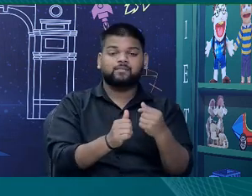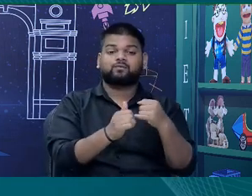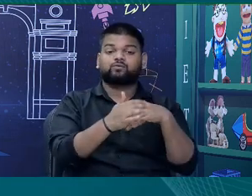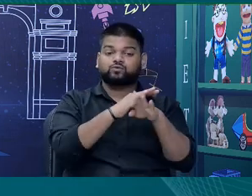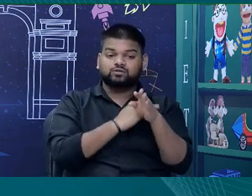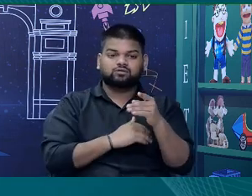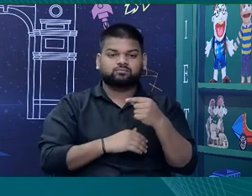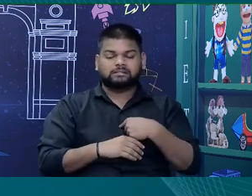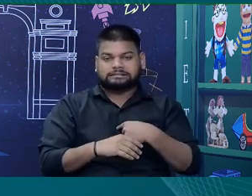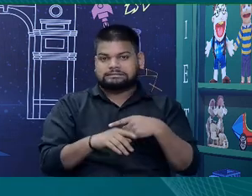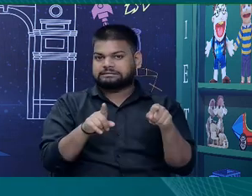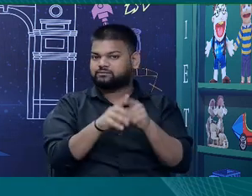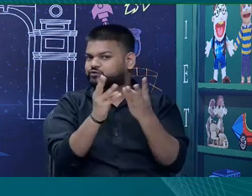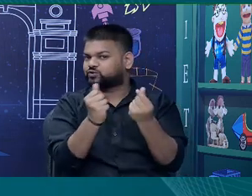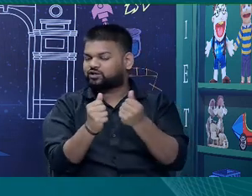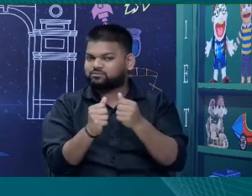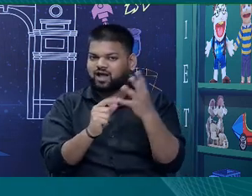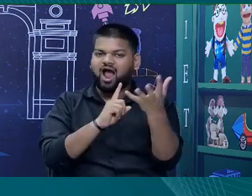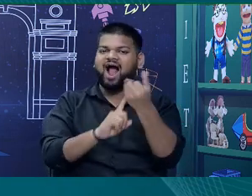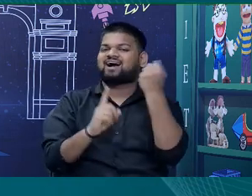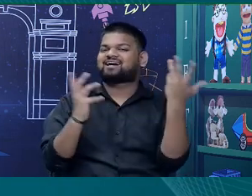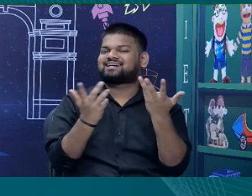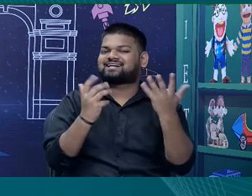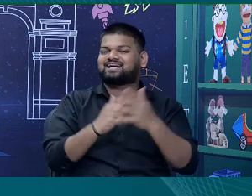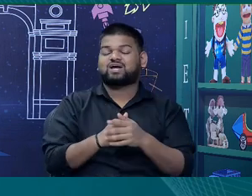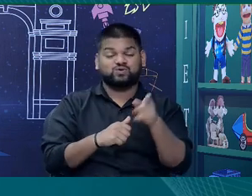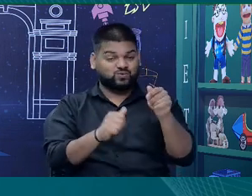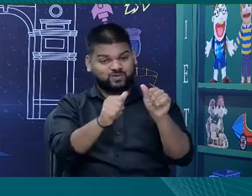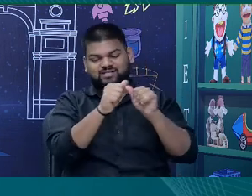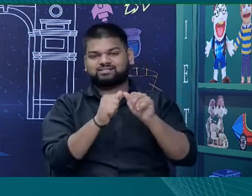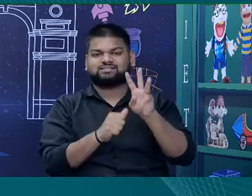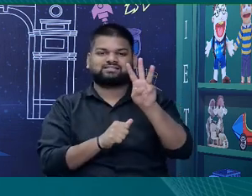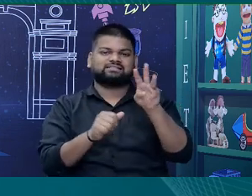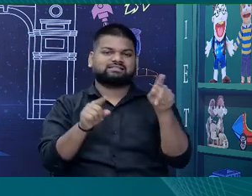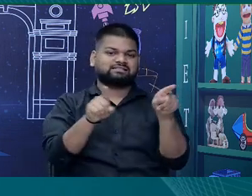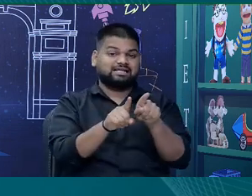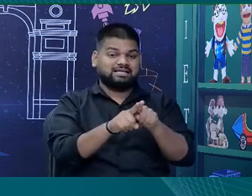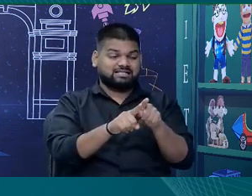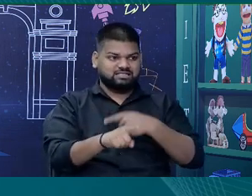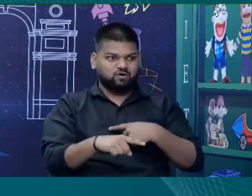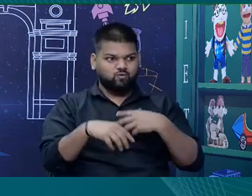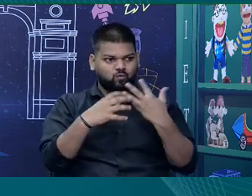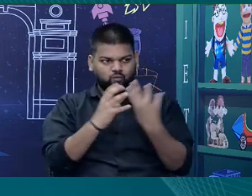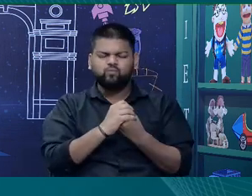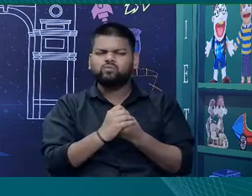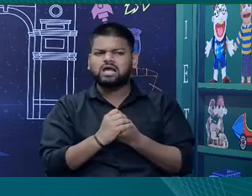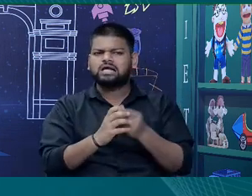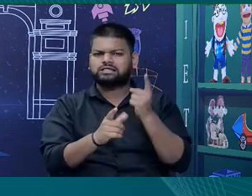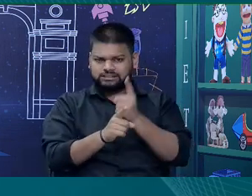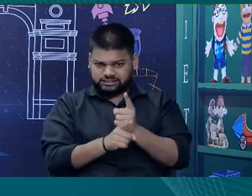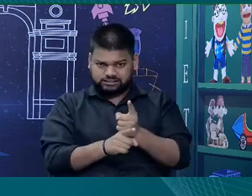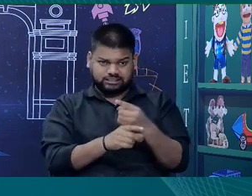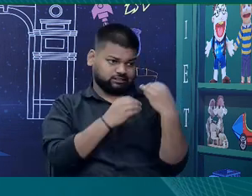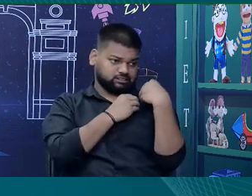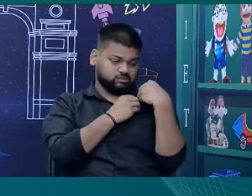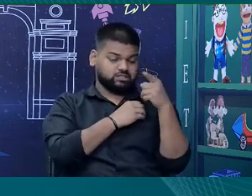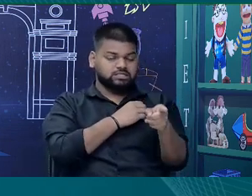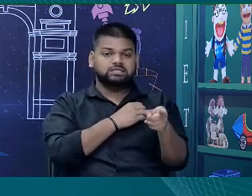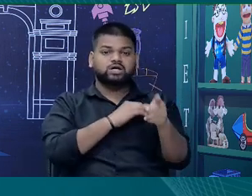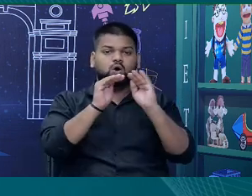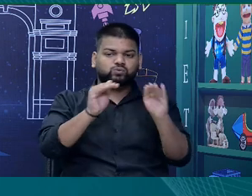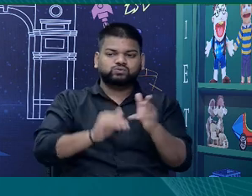अब इसी एक्टिविटी को हम क्या करेंगे बच्चों को बोलेंगे की पर्स में आप इसको करने की कोशिश करें एक बच्चा पहले